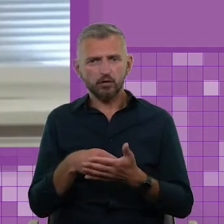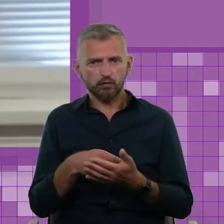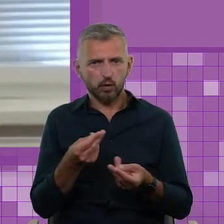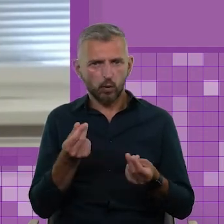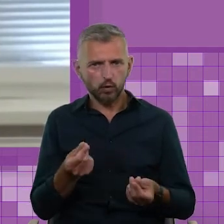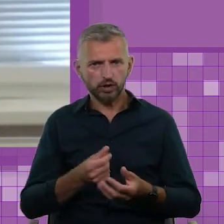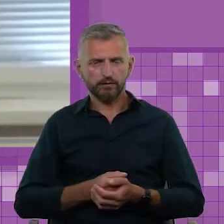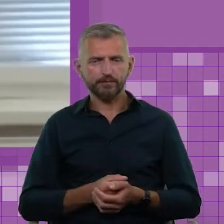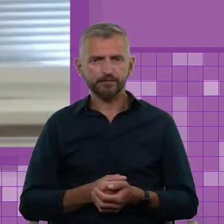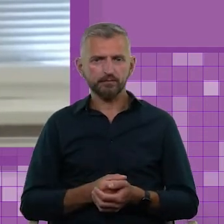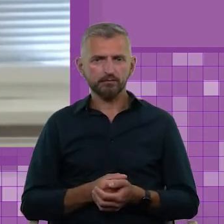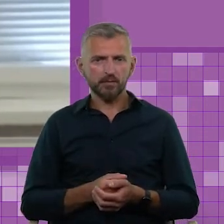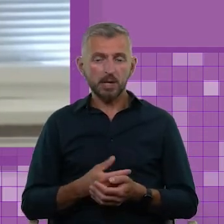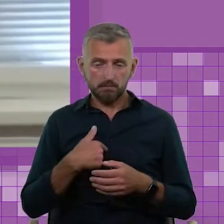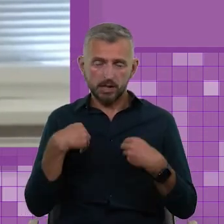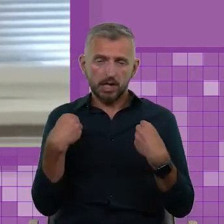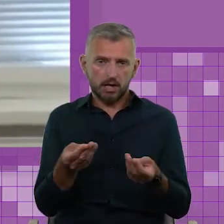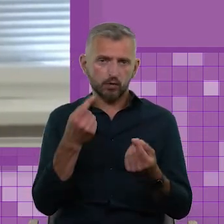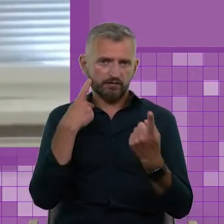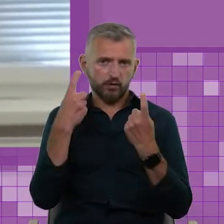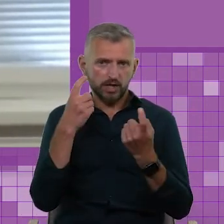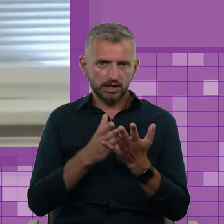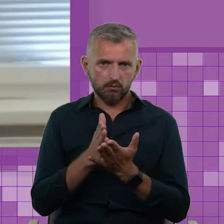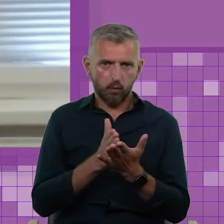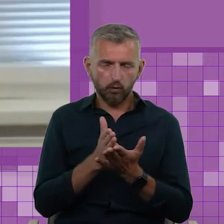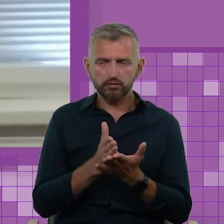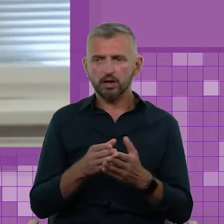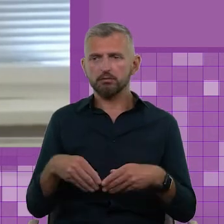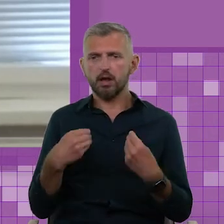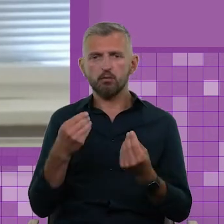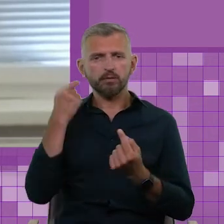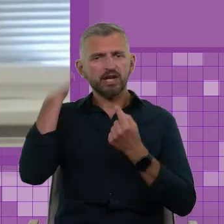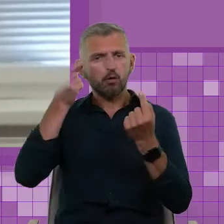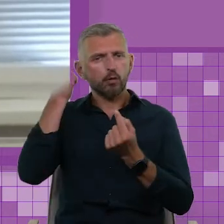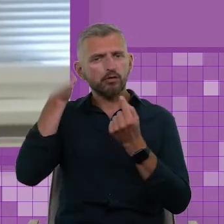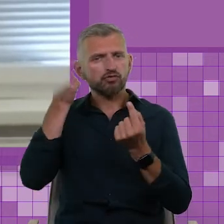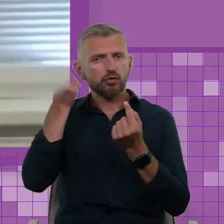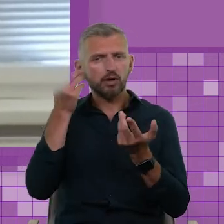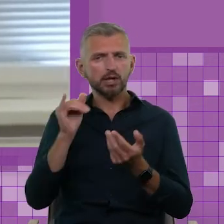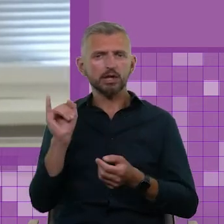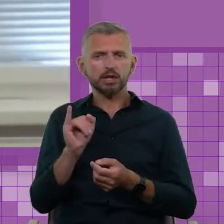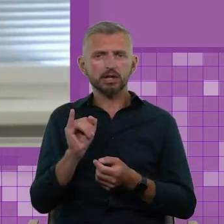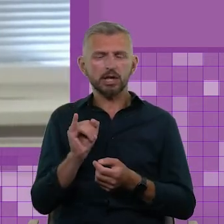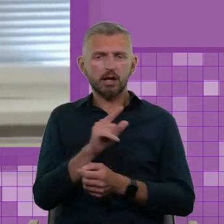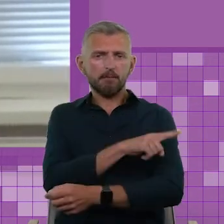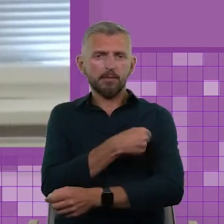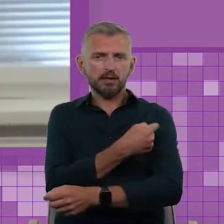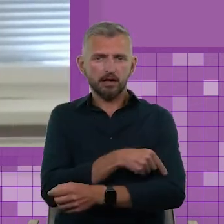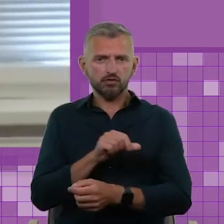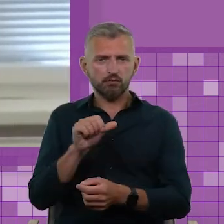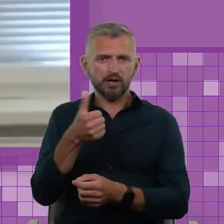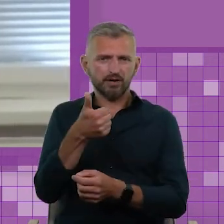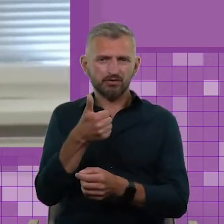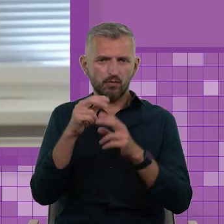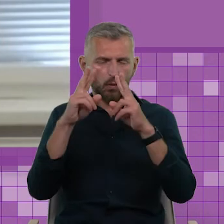коштів. Так що надаємо інформативні послуги, надаємо психологічного і медичну первичну